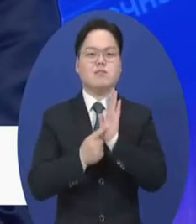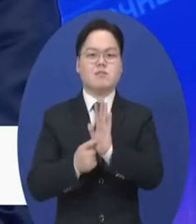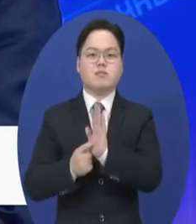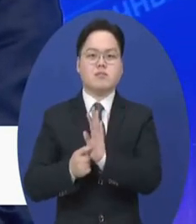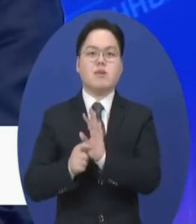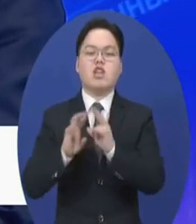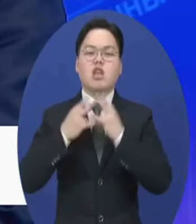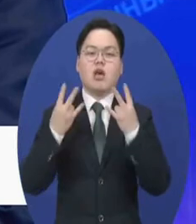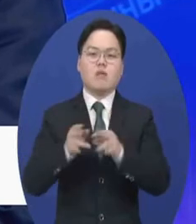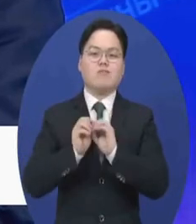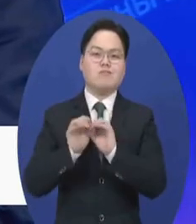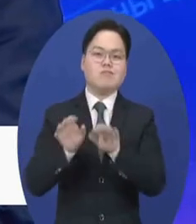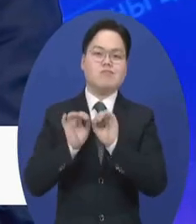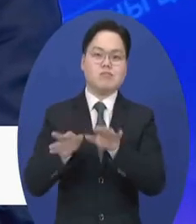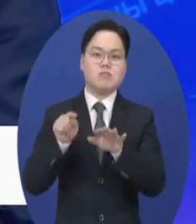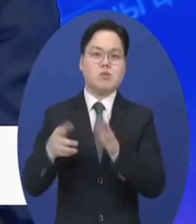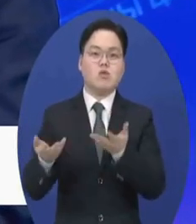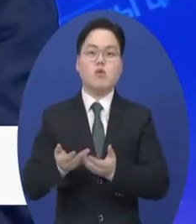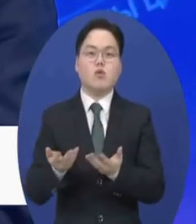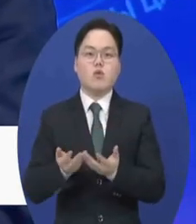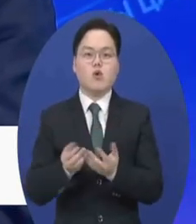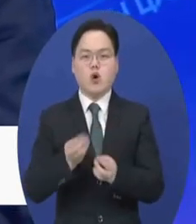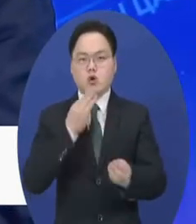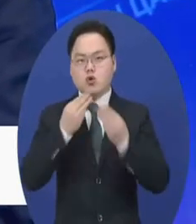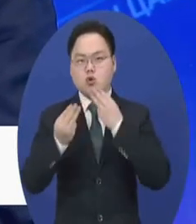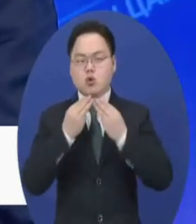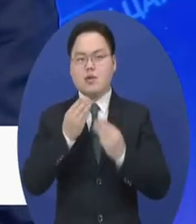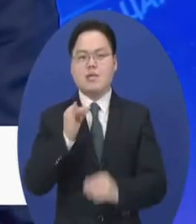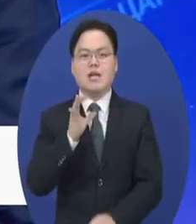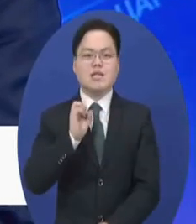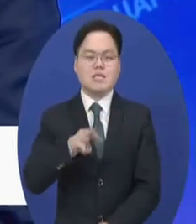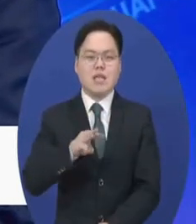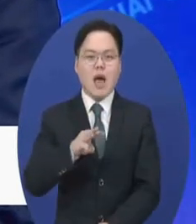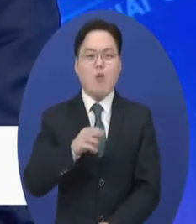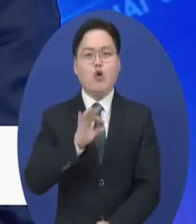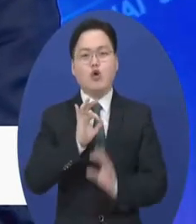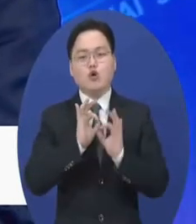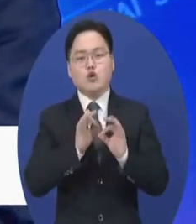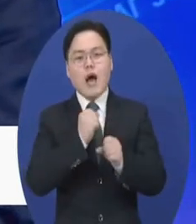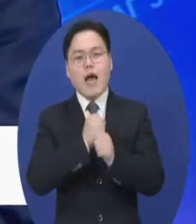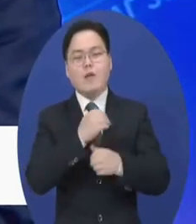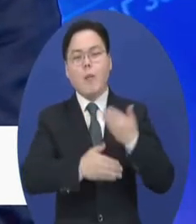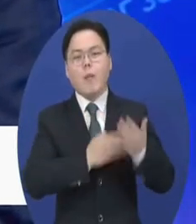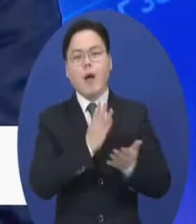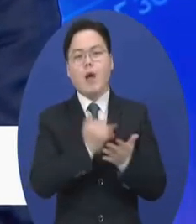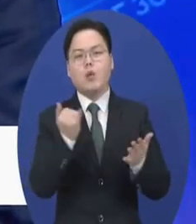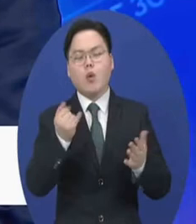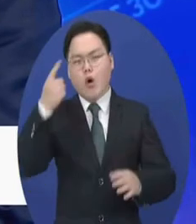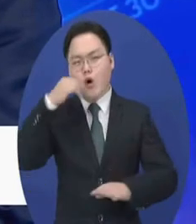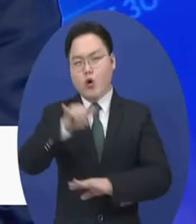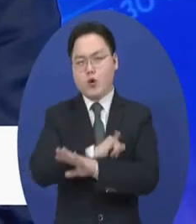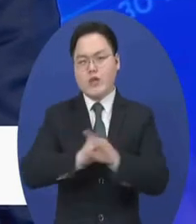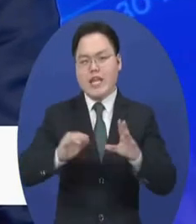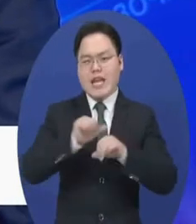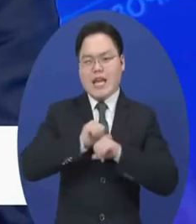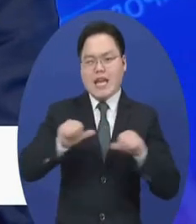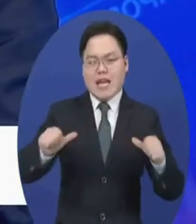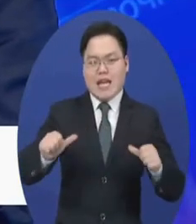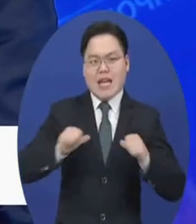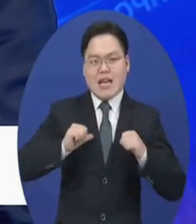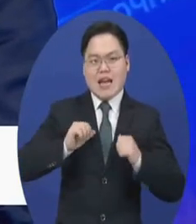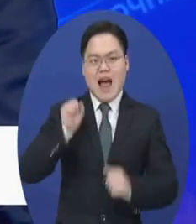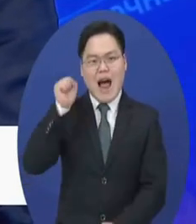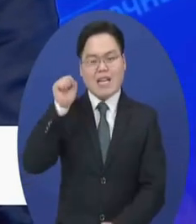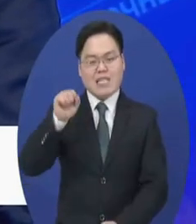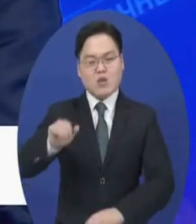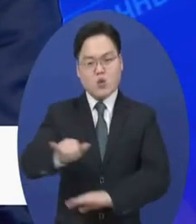цацагдна гэдэг бол үндсэндээ одоо энэ шүүхийн систем эрүүл байна уу? Монгол улсын одоо иргэн арч асуусад амьдарч байгаа